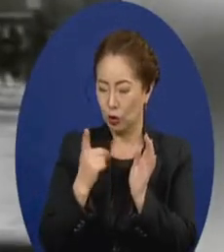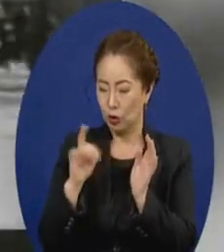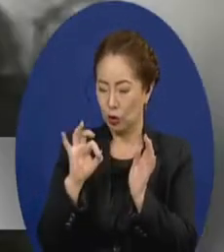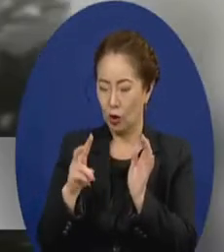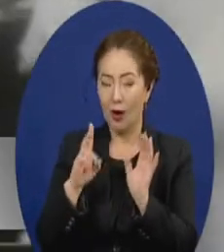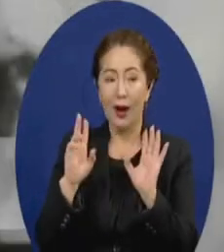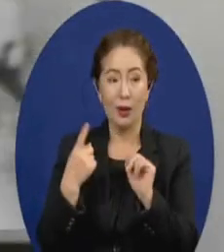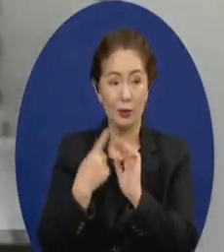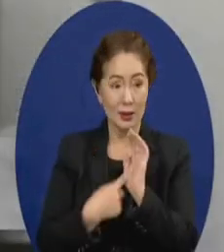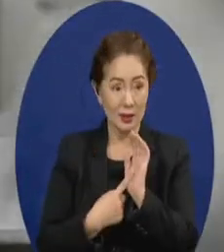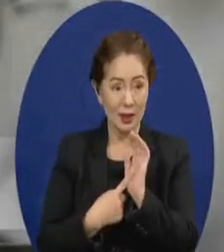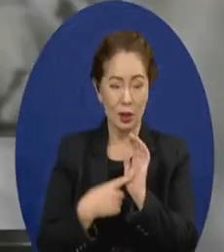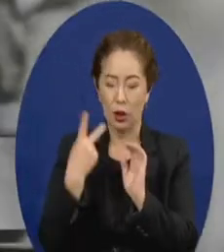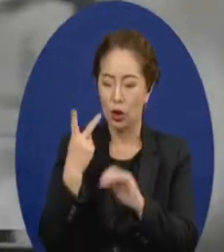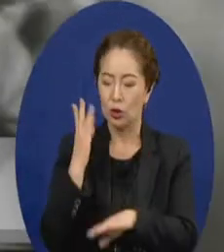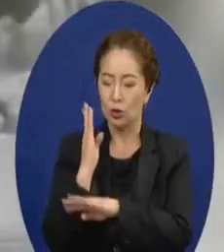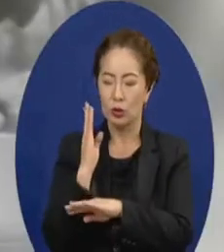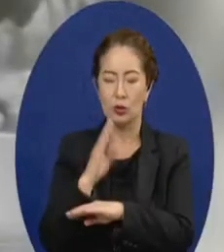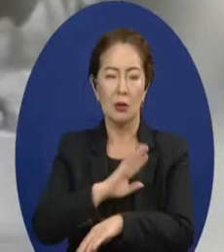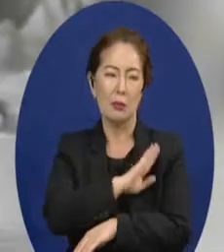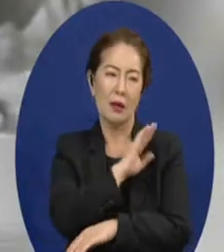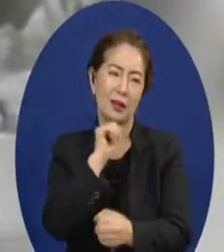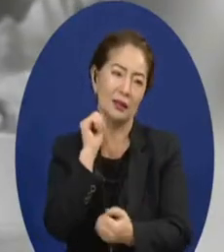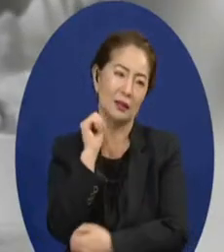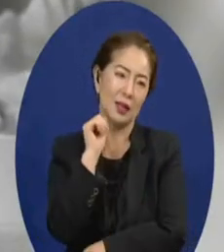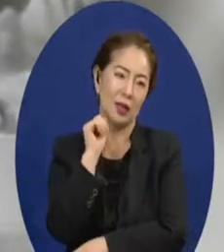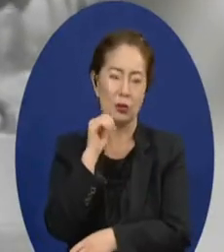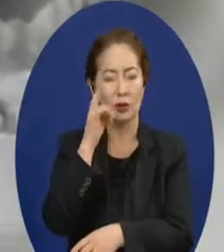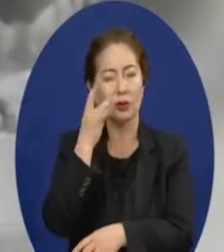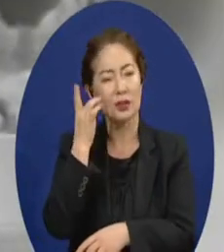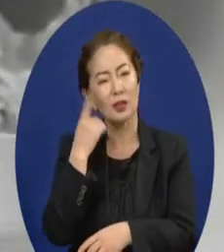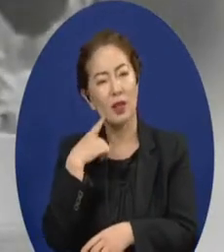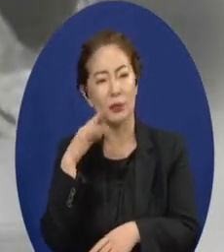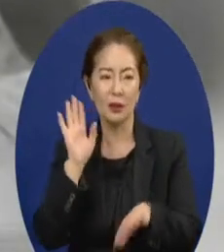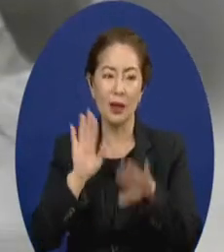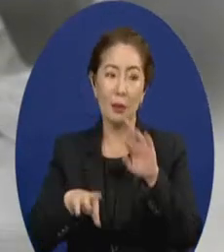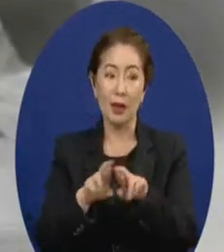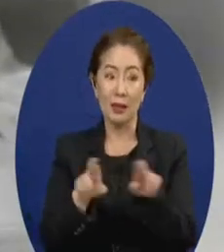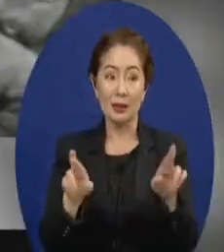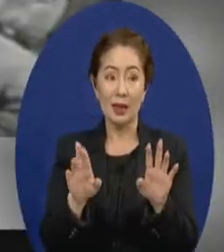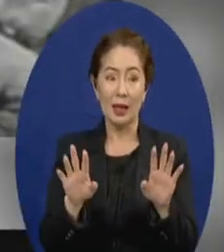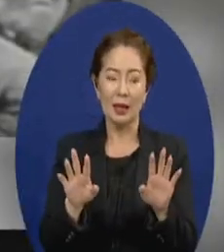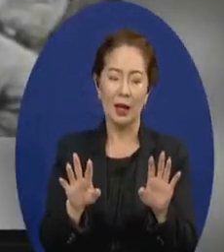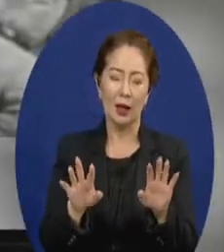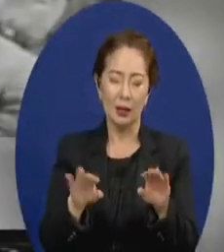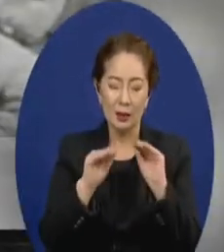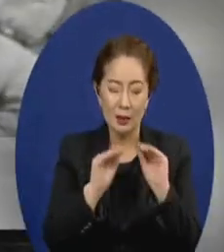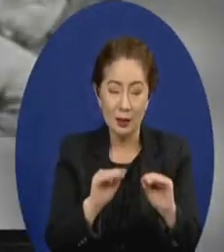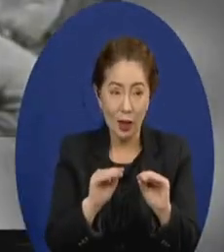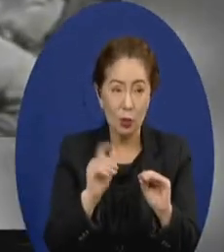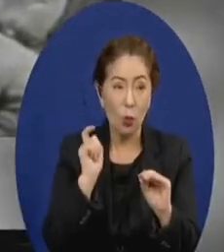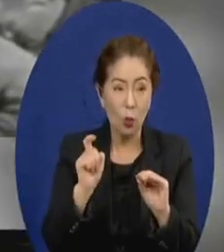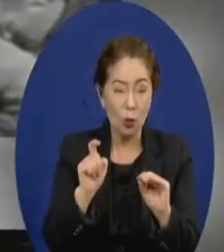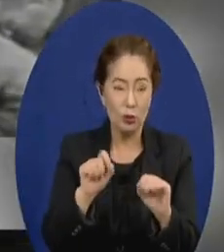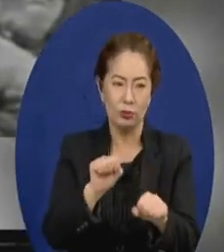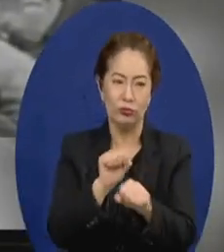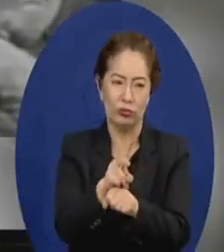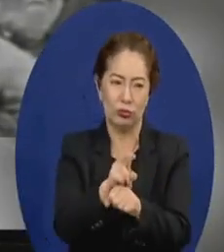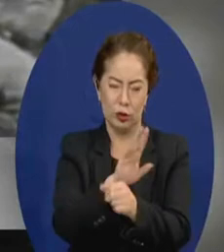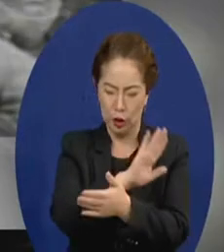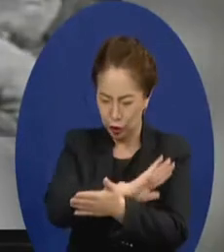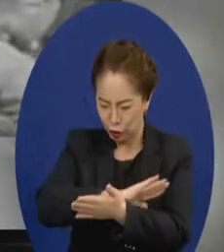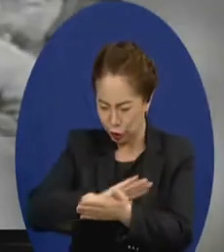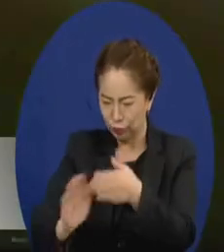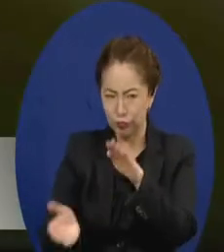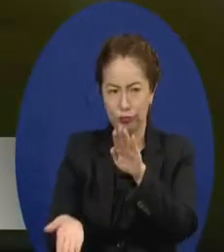1921 оны 11-р сарын 2-нд Баян ядуу хар царт эрэгтэй эмэгтэй гэж ялгуурлан сургаж байсан хуучин тогтолцоо халж шин